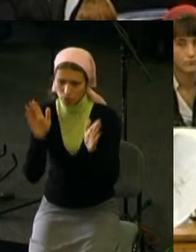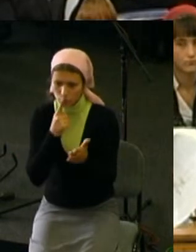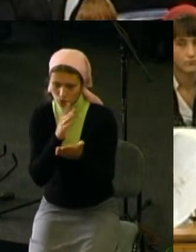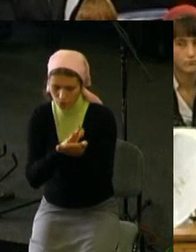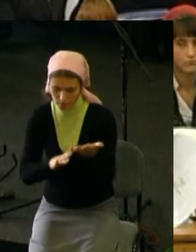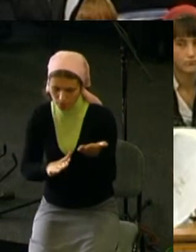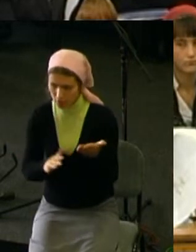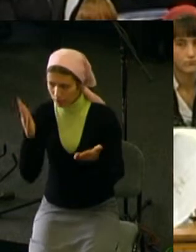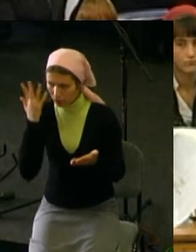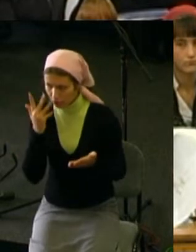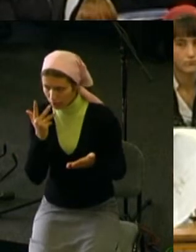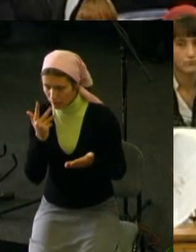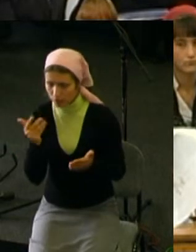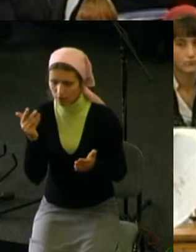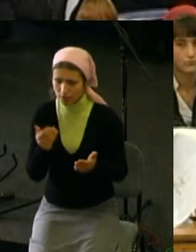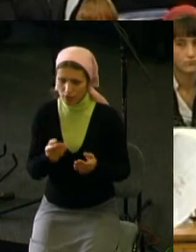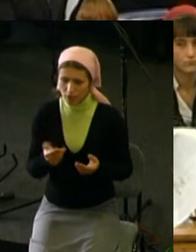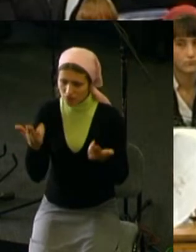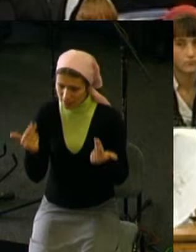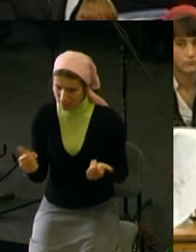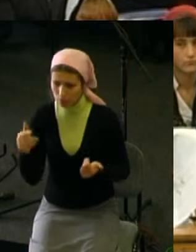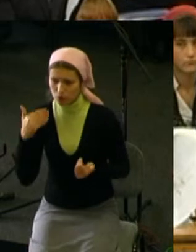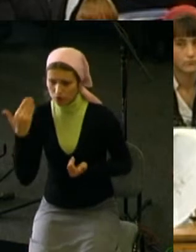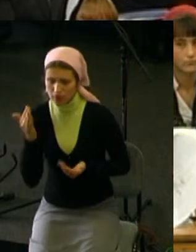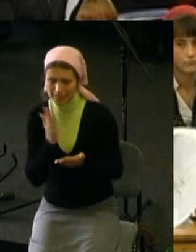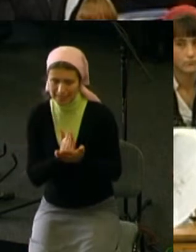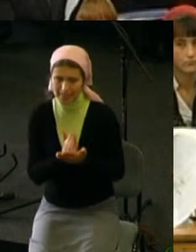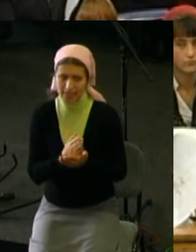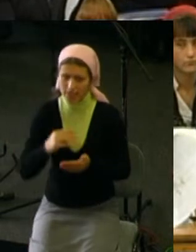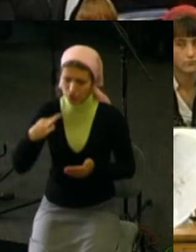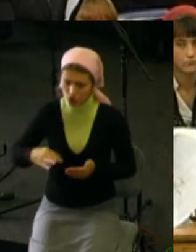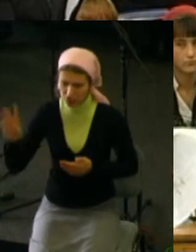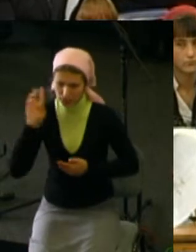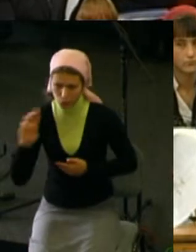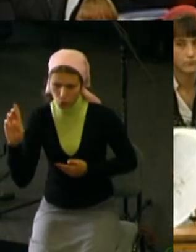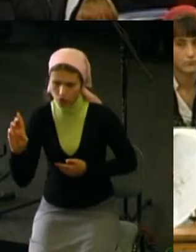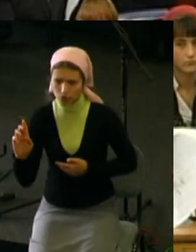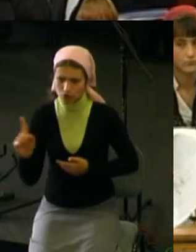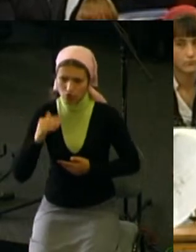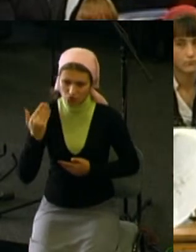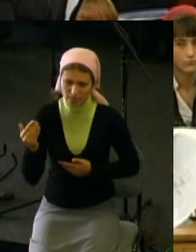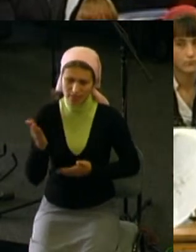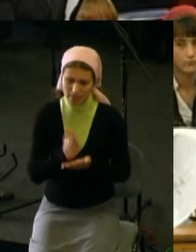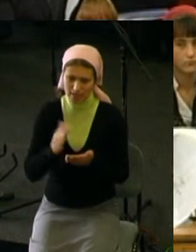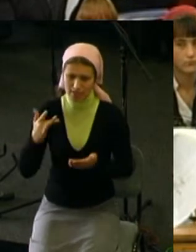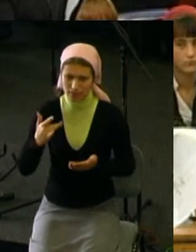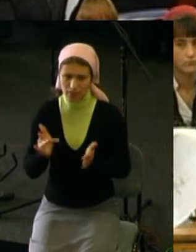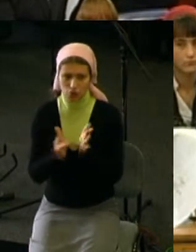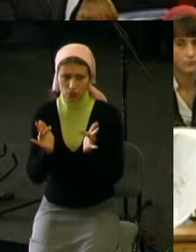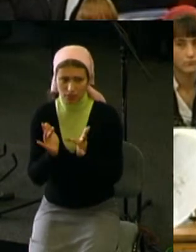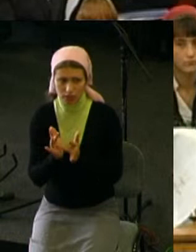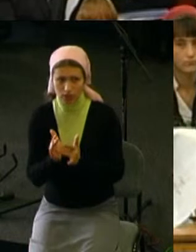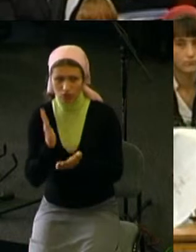Святу кров коли ми визнаємо що він Син Божий що він є Ісус Христос